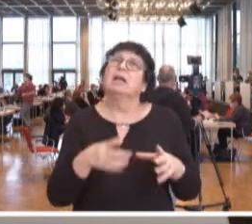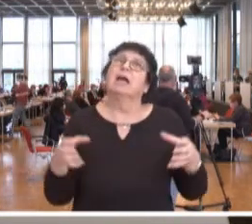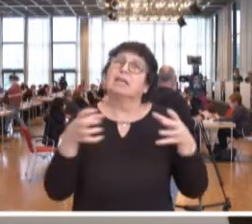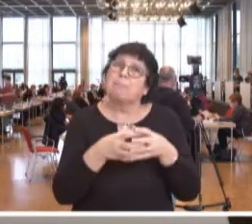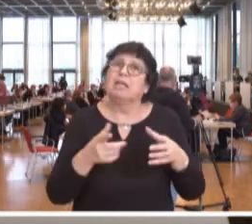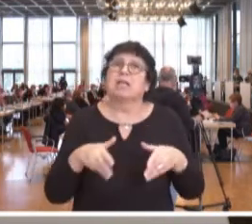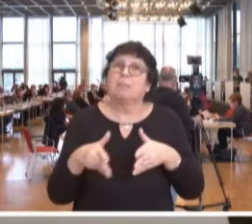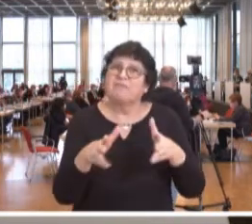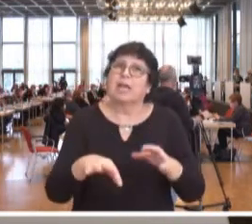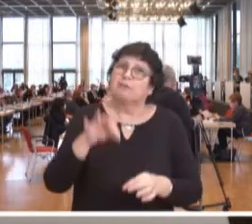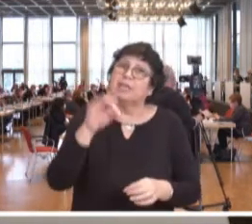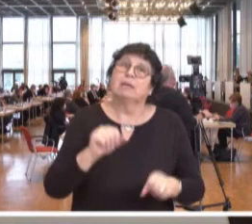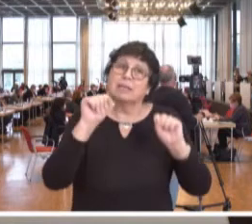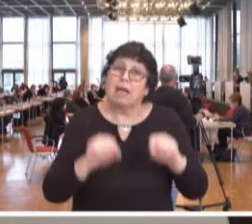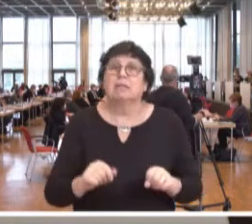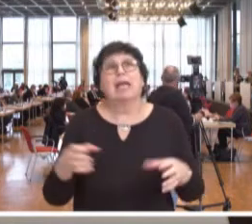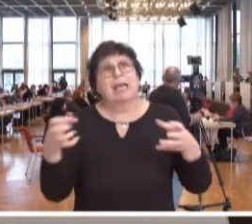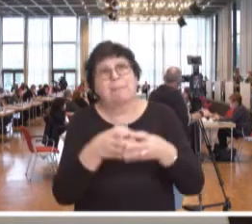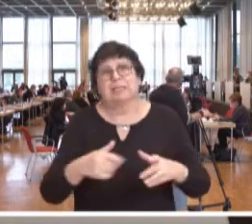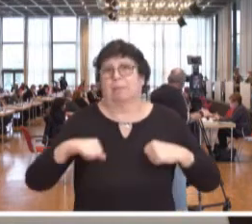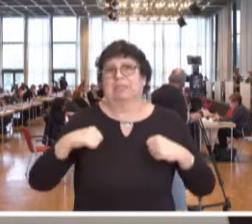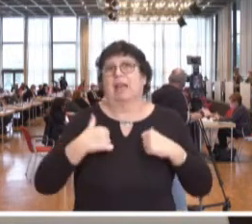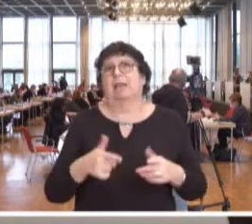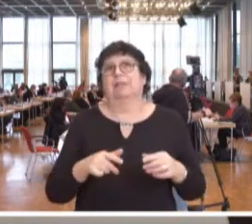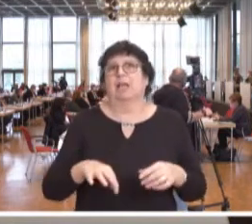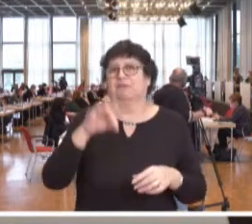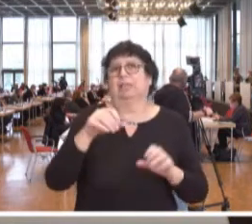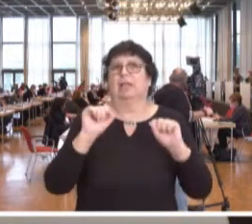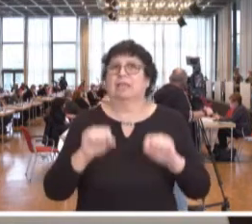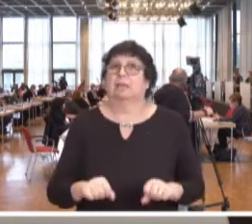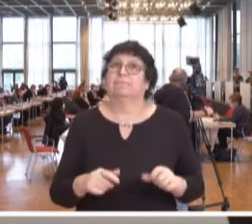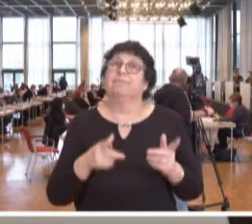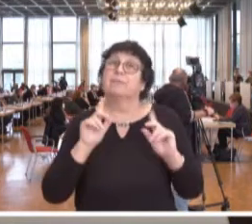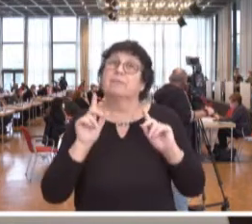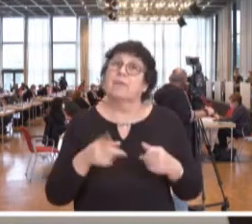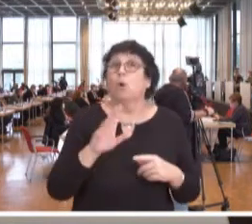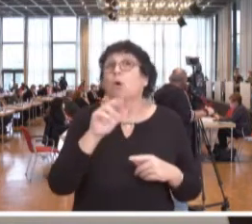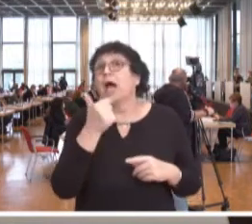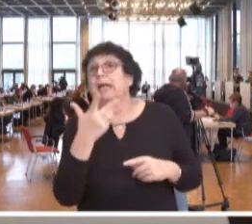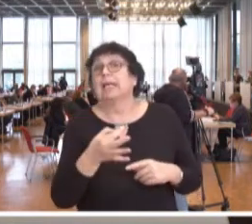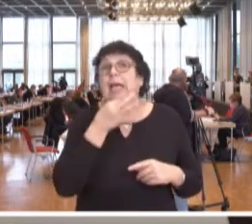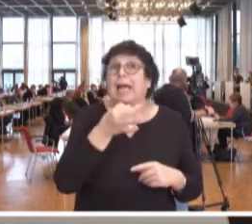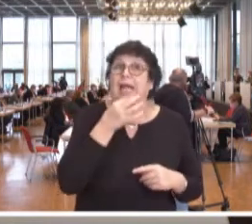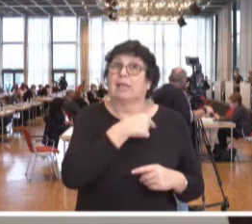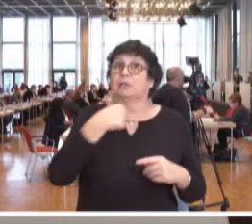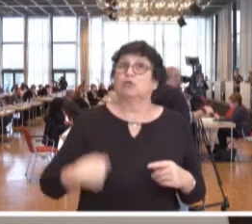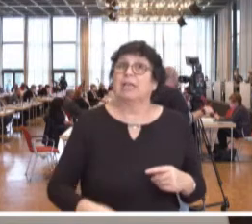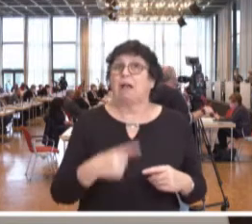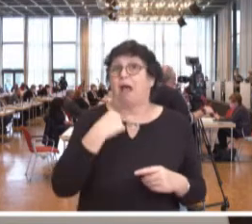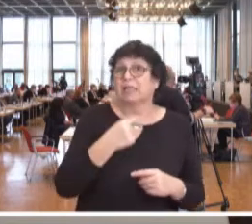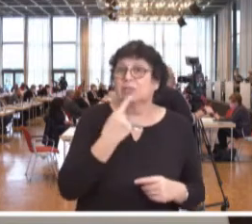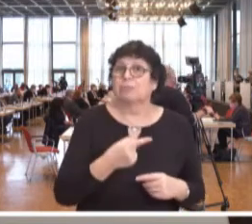kann und ein gemeinsames Leben finden kann. Und weil auch einige der Redner China angesprochen haben,